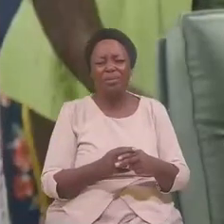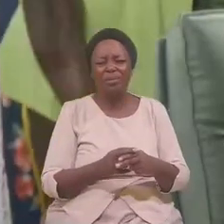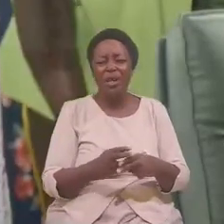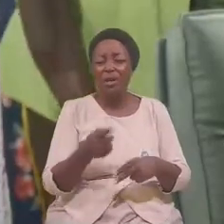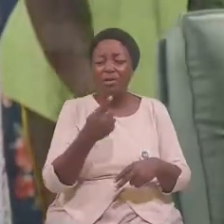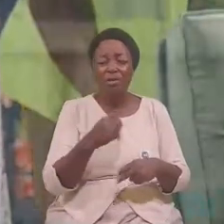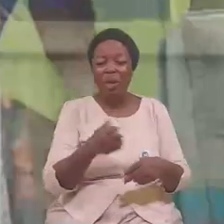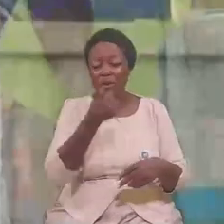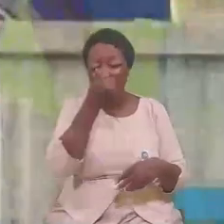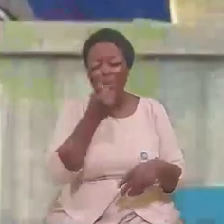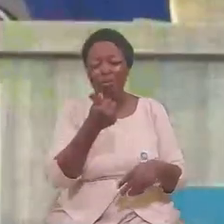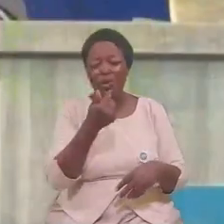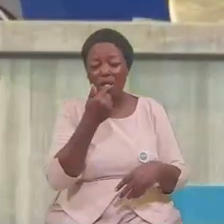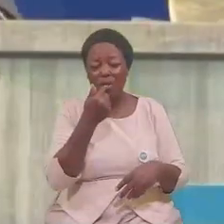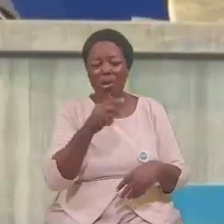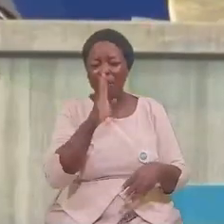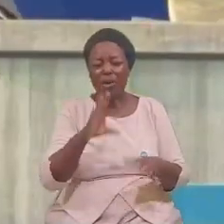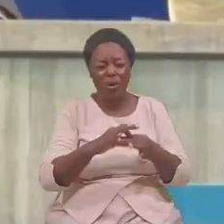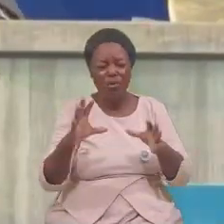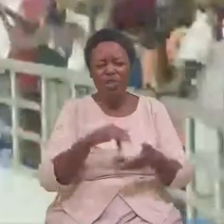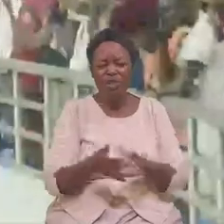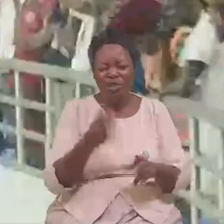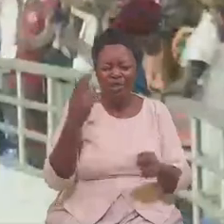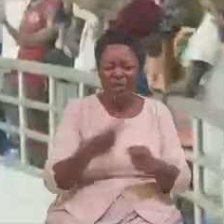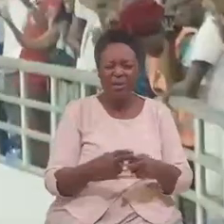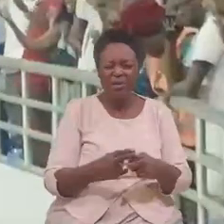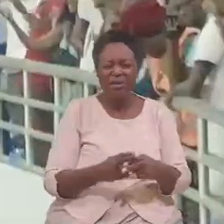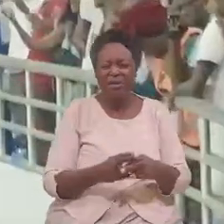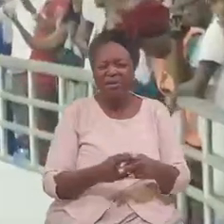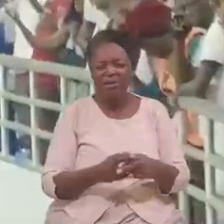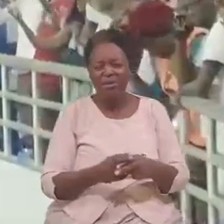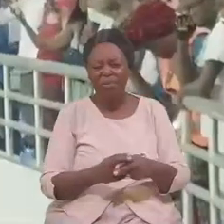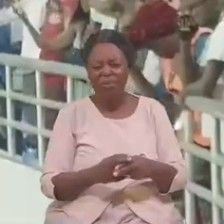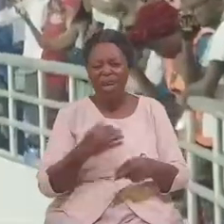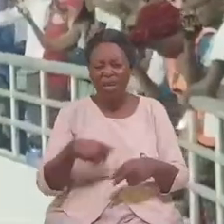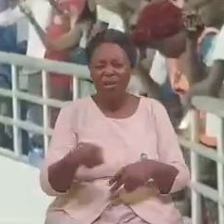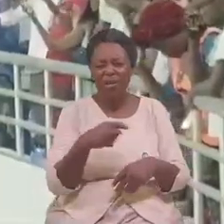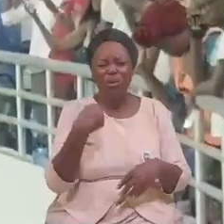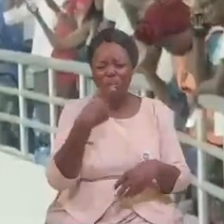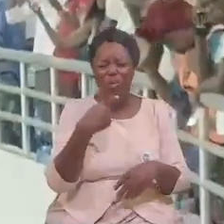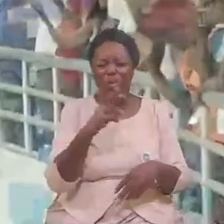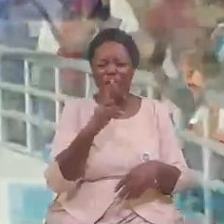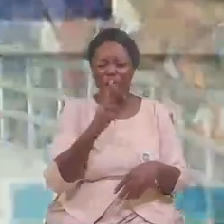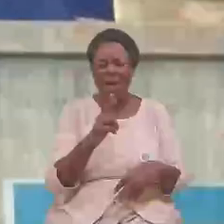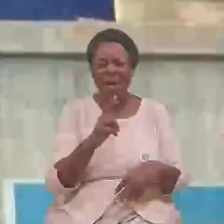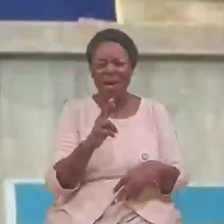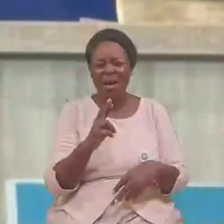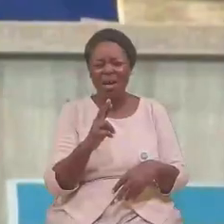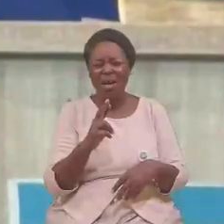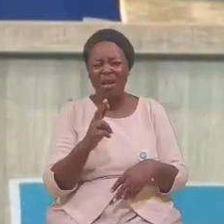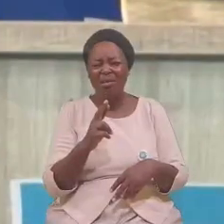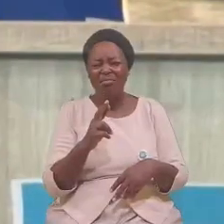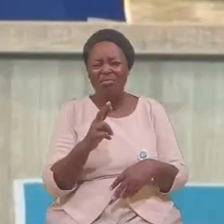soient déliées au nom de Jésus. Et ceux qui sont immobilisés,